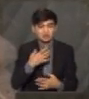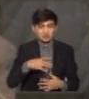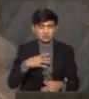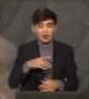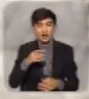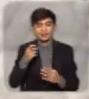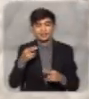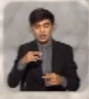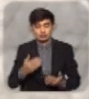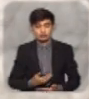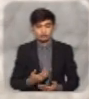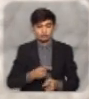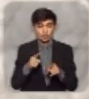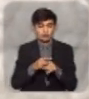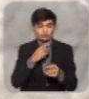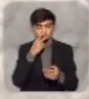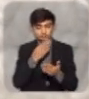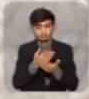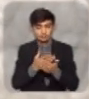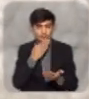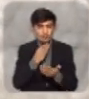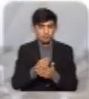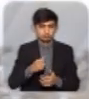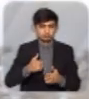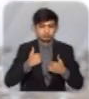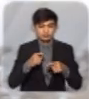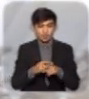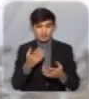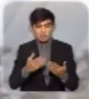это, возможно, лишь повод показать свое превосходство, считает он.